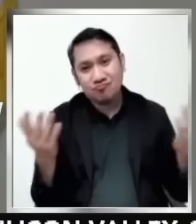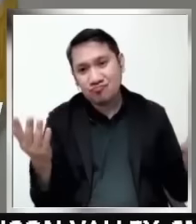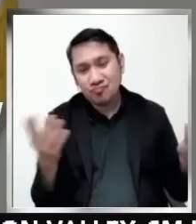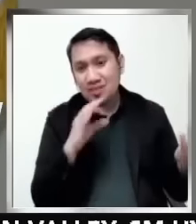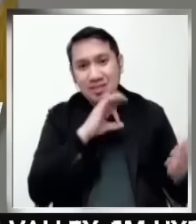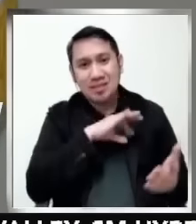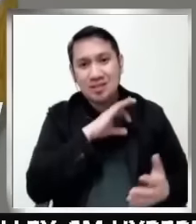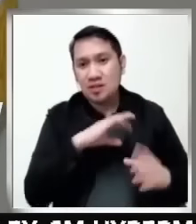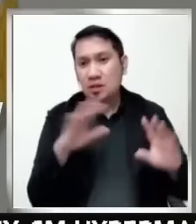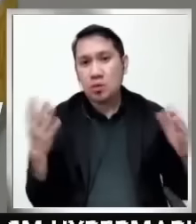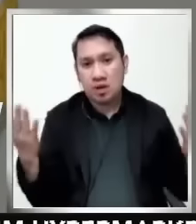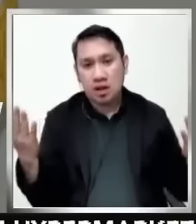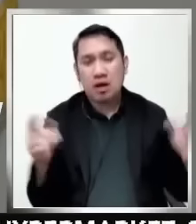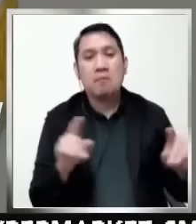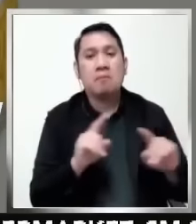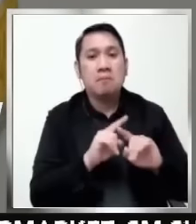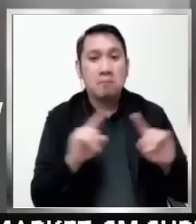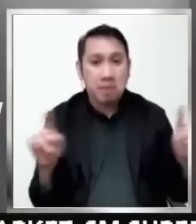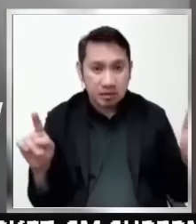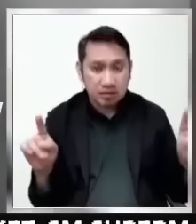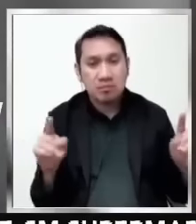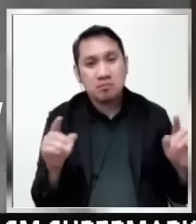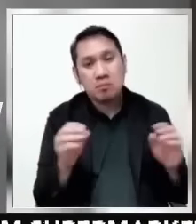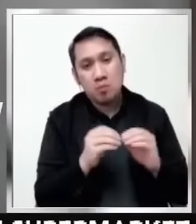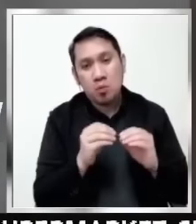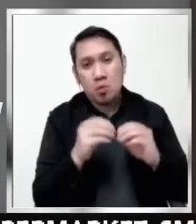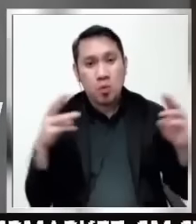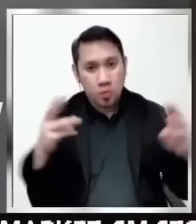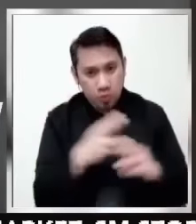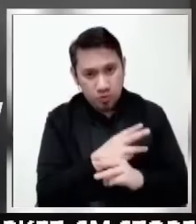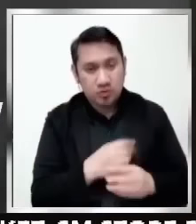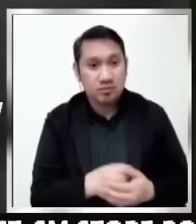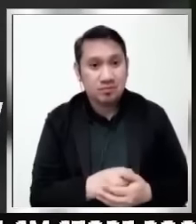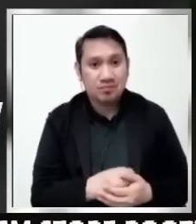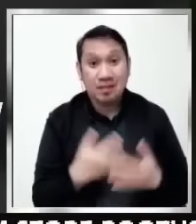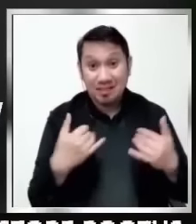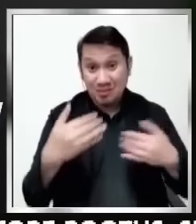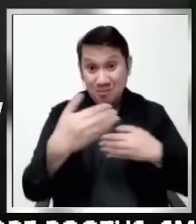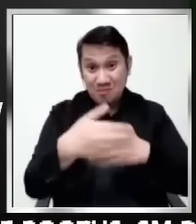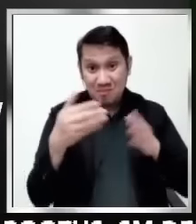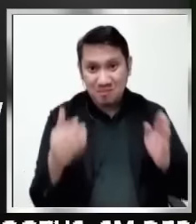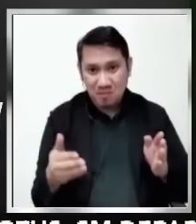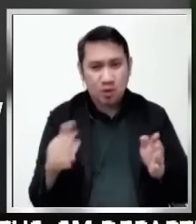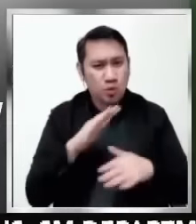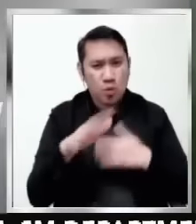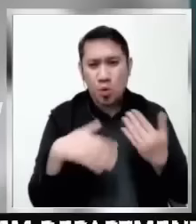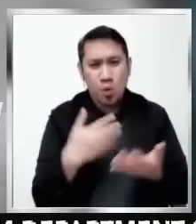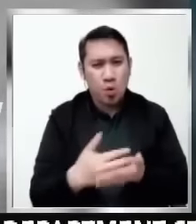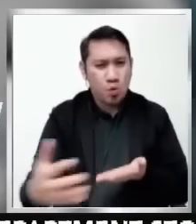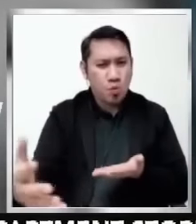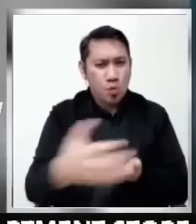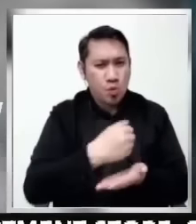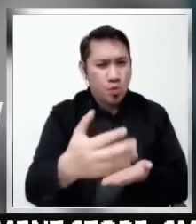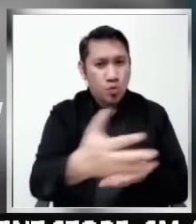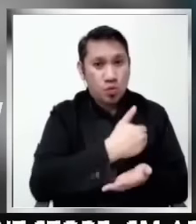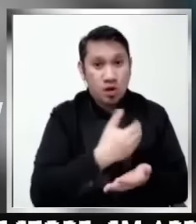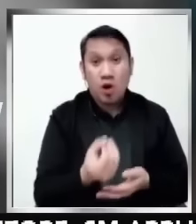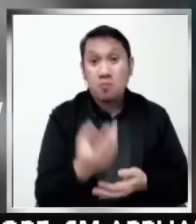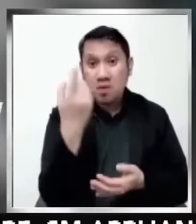pa. So, doon na tayo sa sigurado. Kumpiskado ang kahong-kahong mga peging personal care products na nagkakahalaga ng